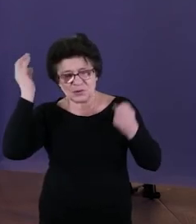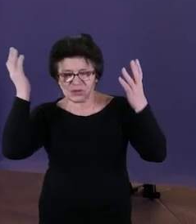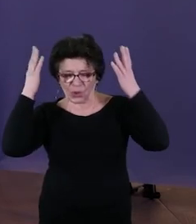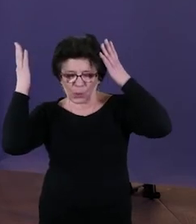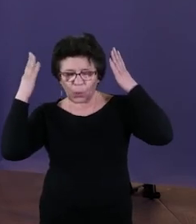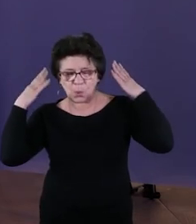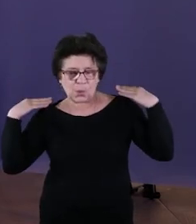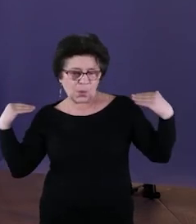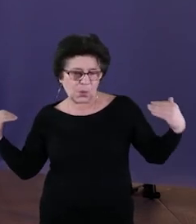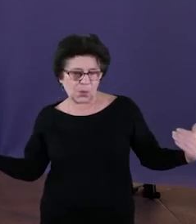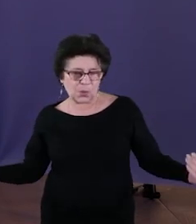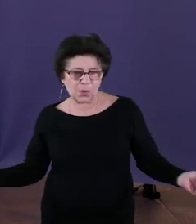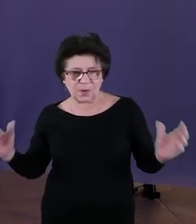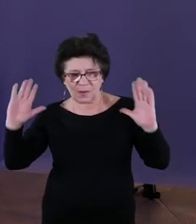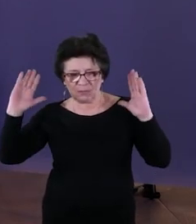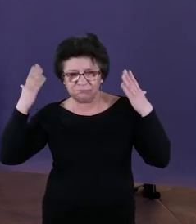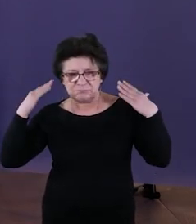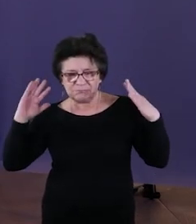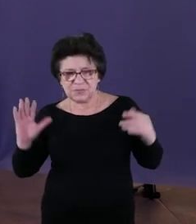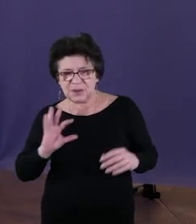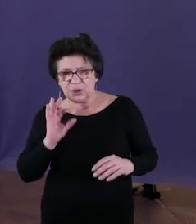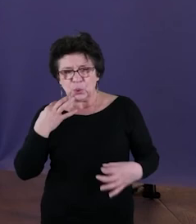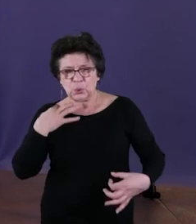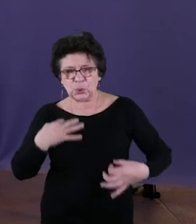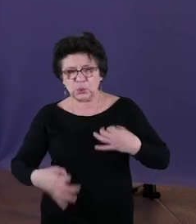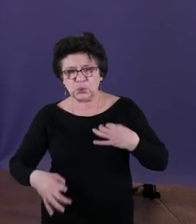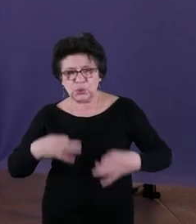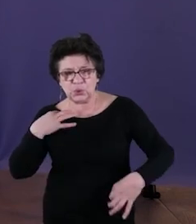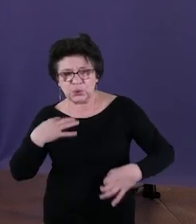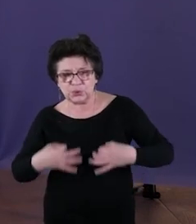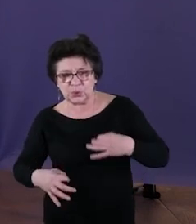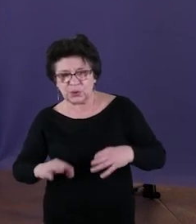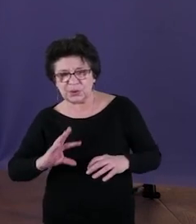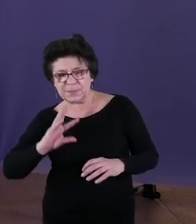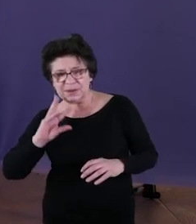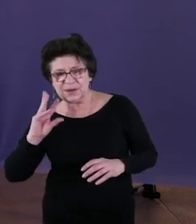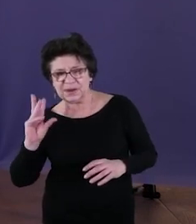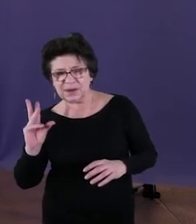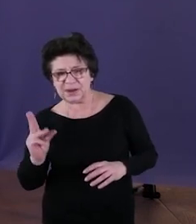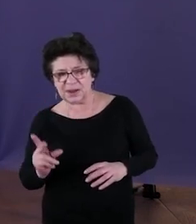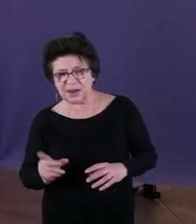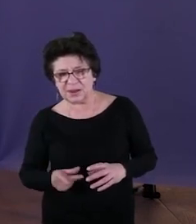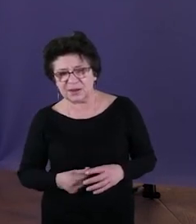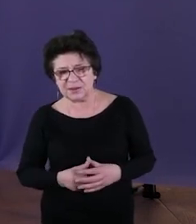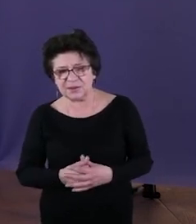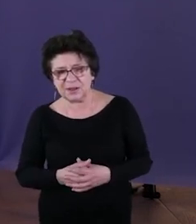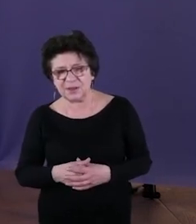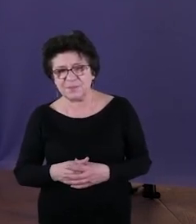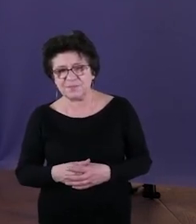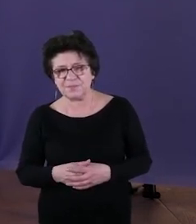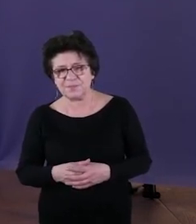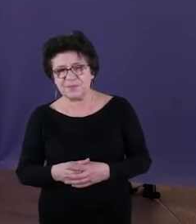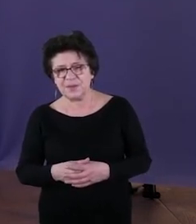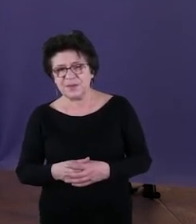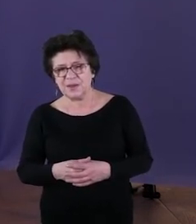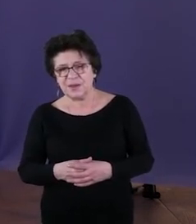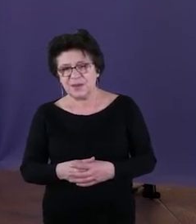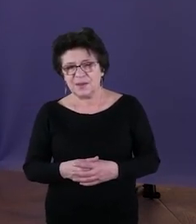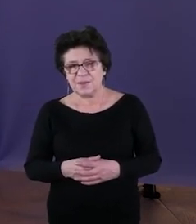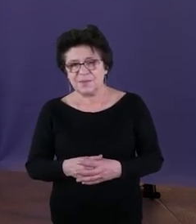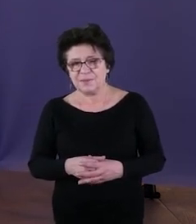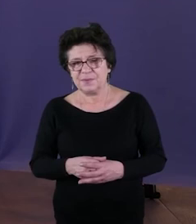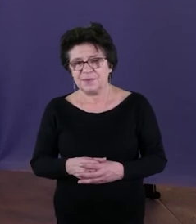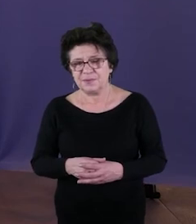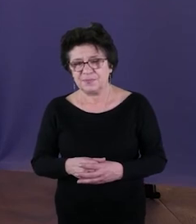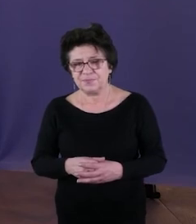włosami z taką w takiej sukniach albo częścią garderoby która gdzieś opada i spada i prawie Dobry